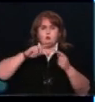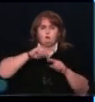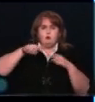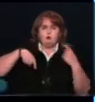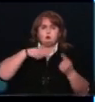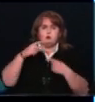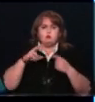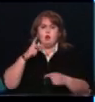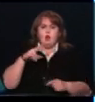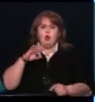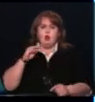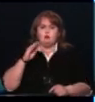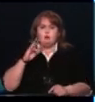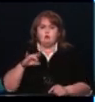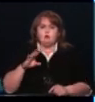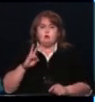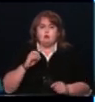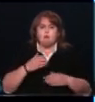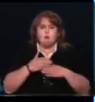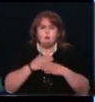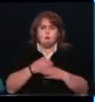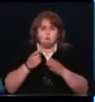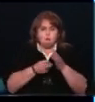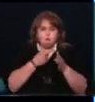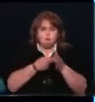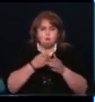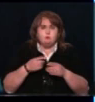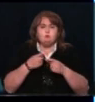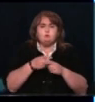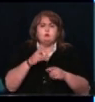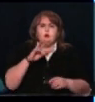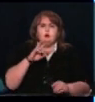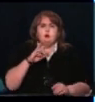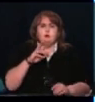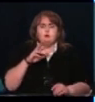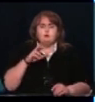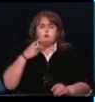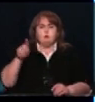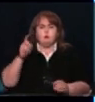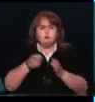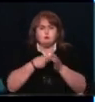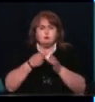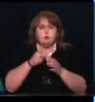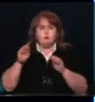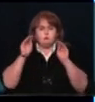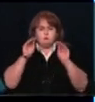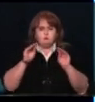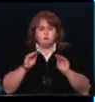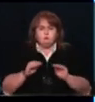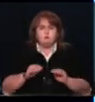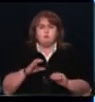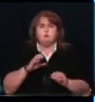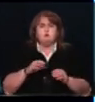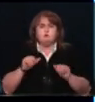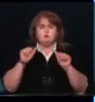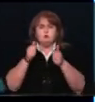электроны. На помощь Резерфорду пришел Нильс Бор, который ввел свои еще поправки в структуре